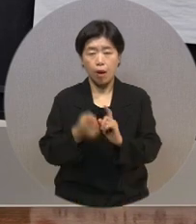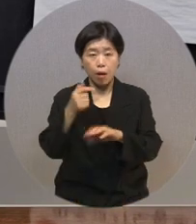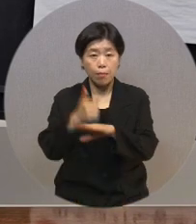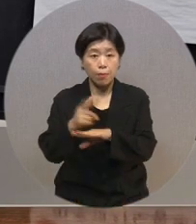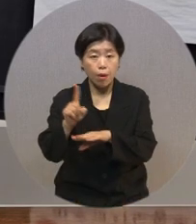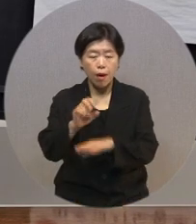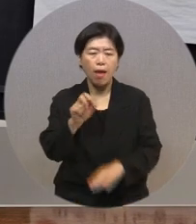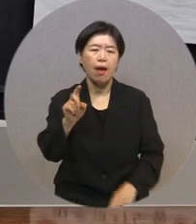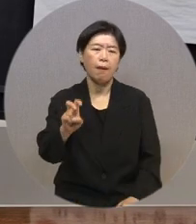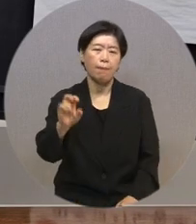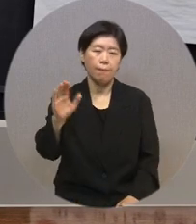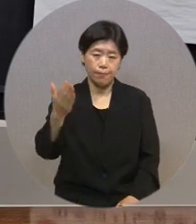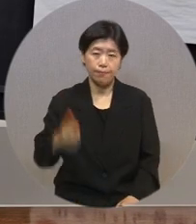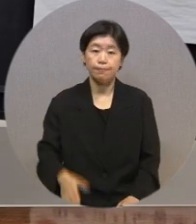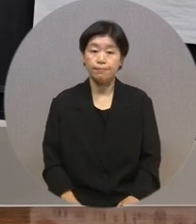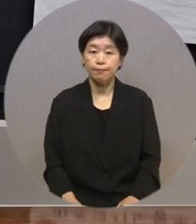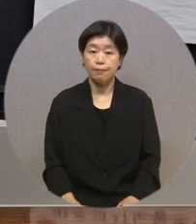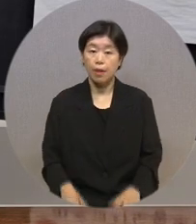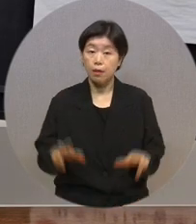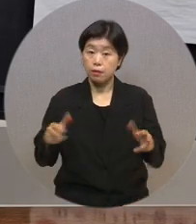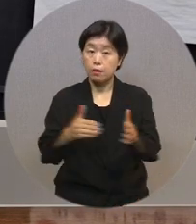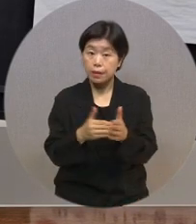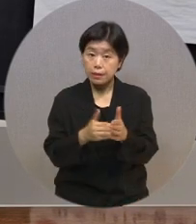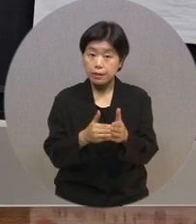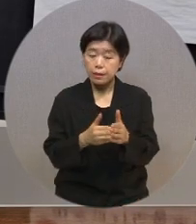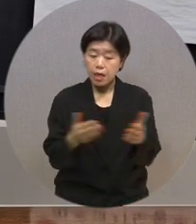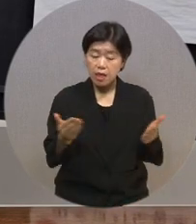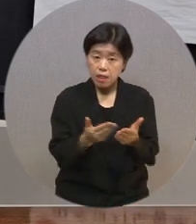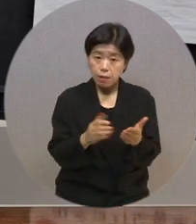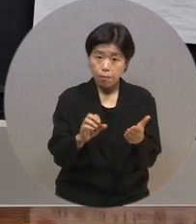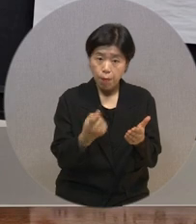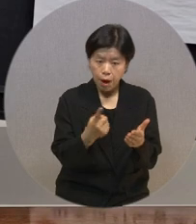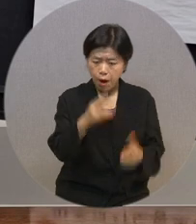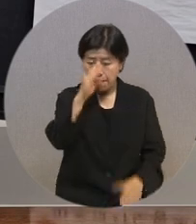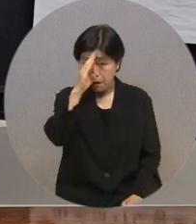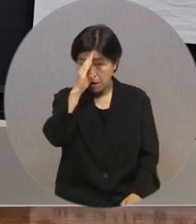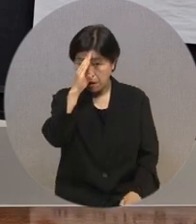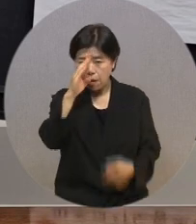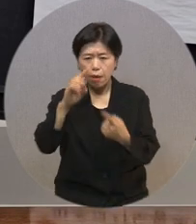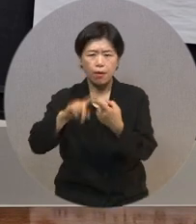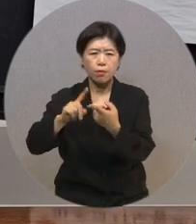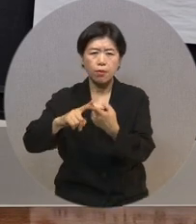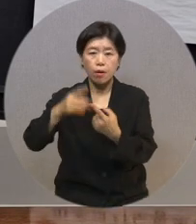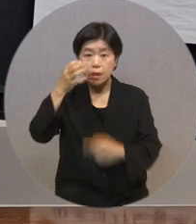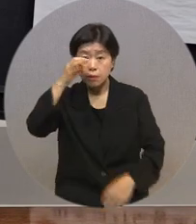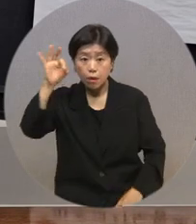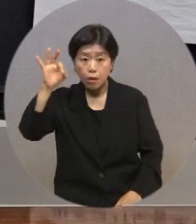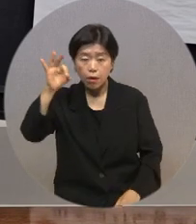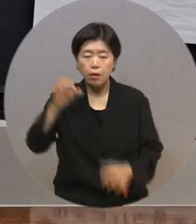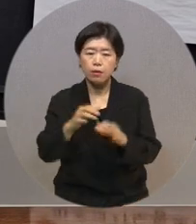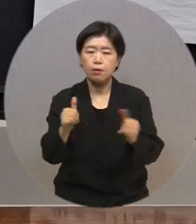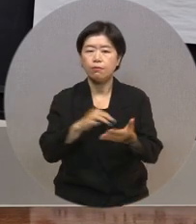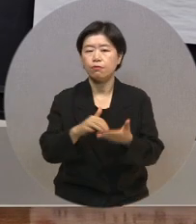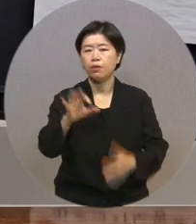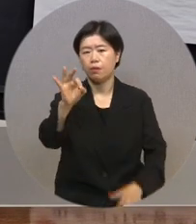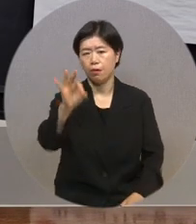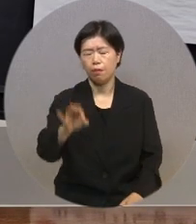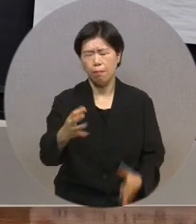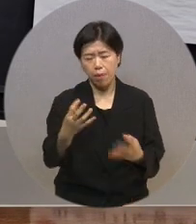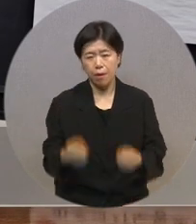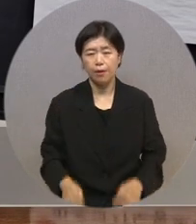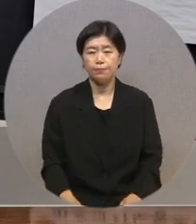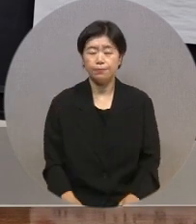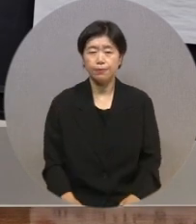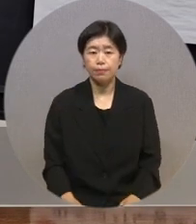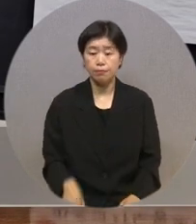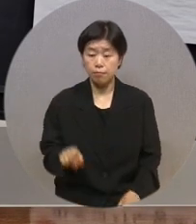합니다. 그래서 현재까지 지금 산재 인정받은 분들이 광주에서만 10여 명입니다. 굉장히 많은 숫자죠.